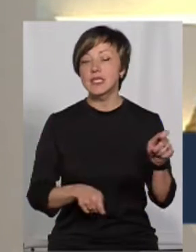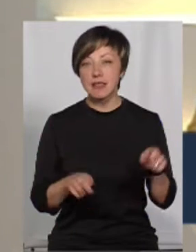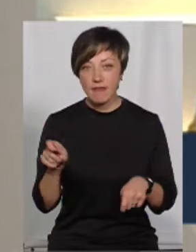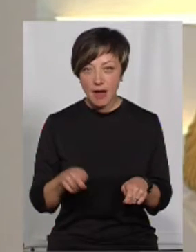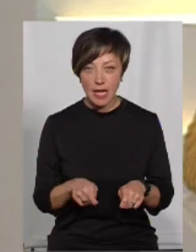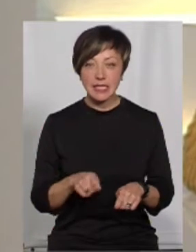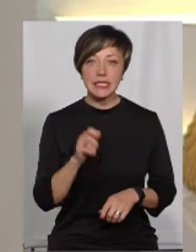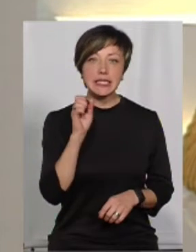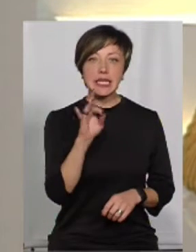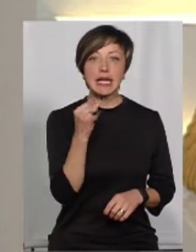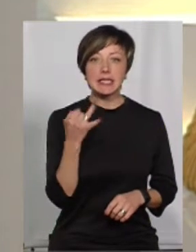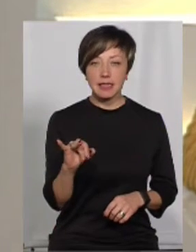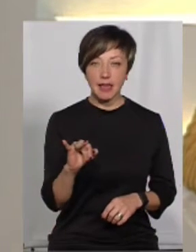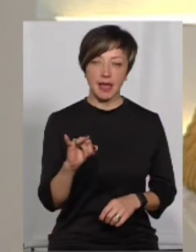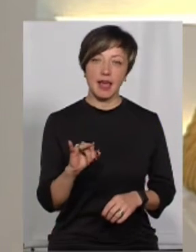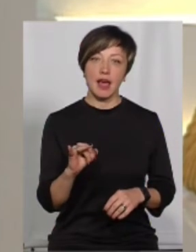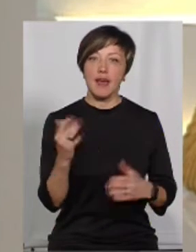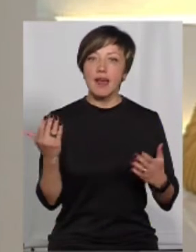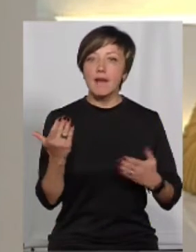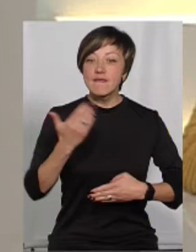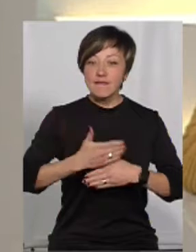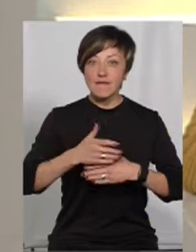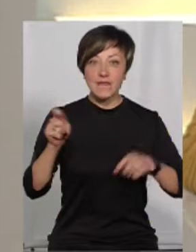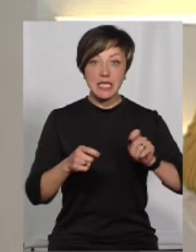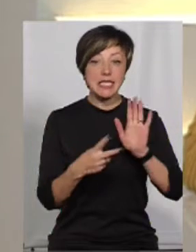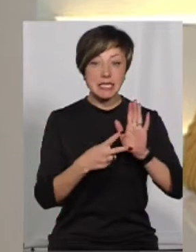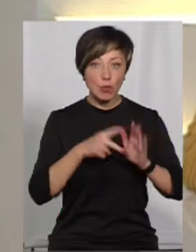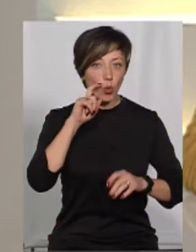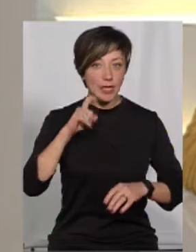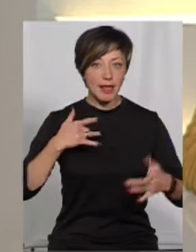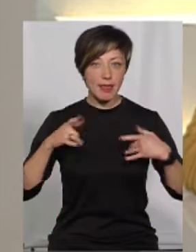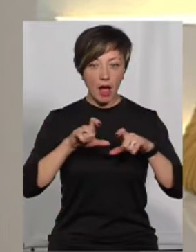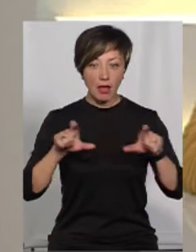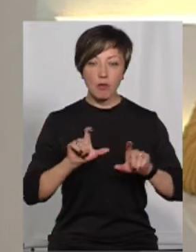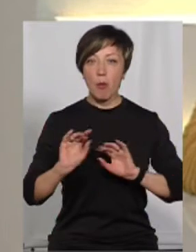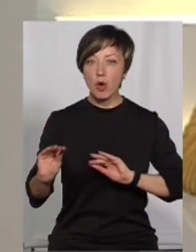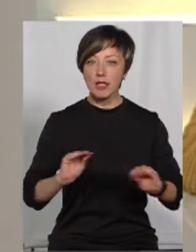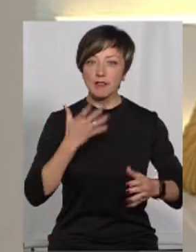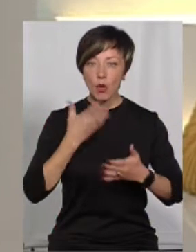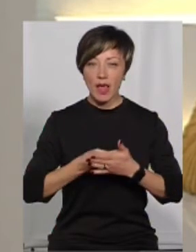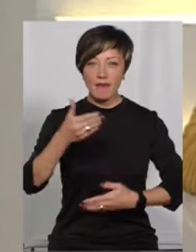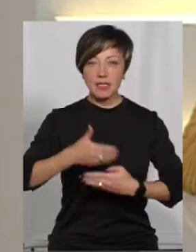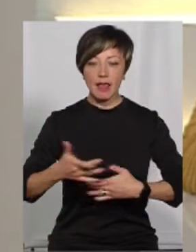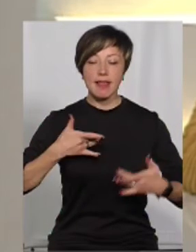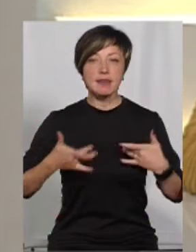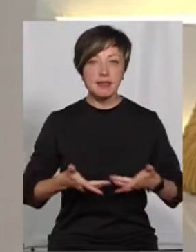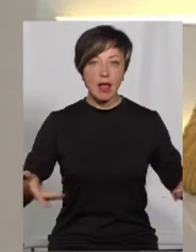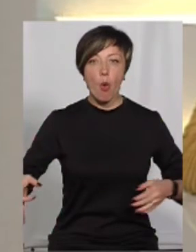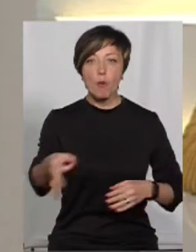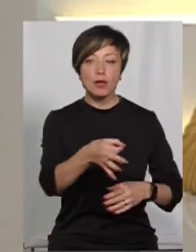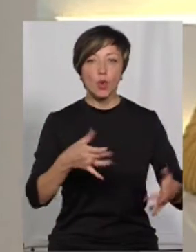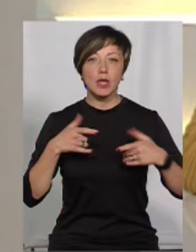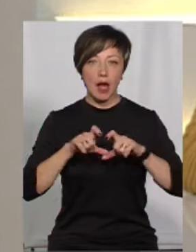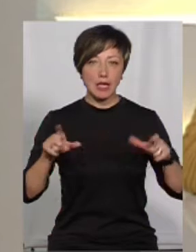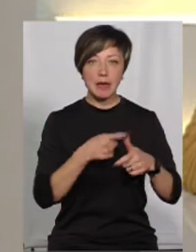фестиваль «Старицький Сєтефест». 7 українських театрів поставили свої вистави на сцені обласного театру